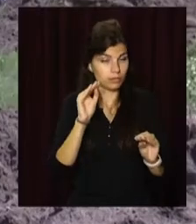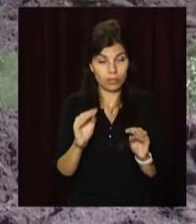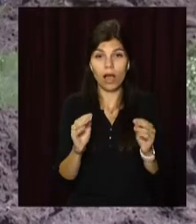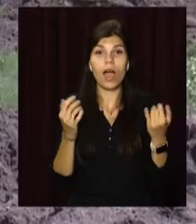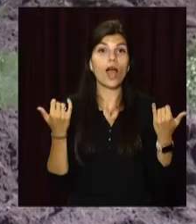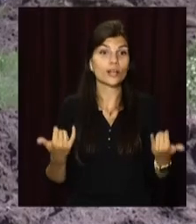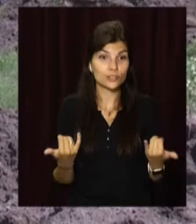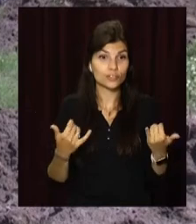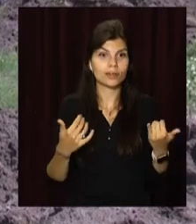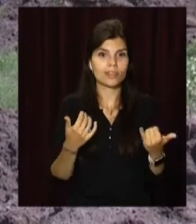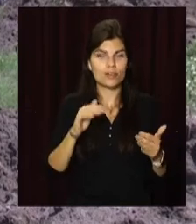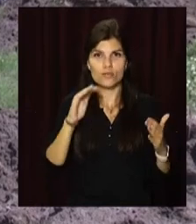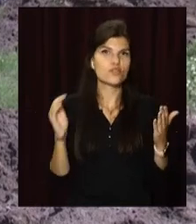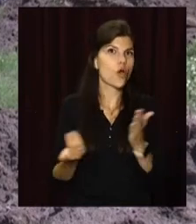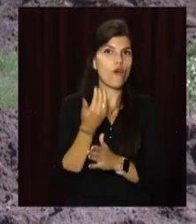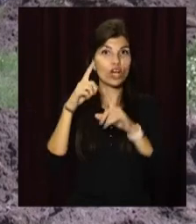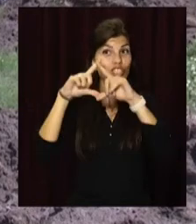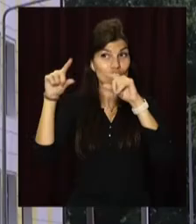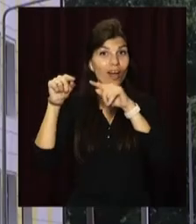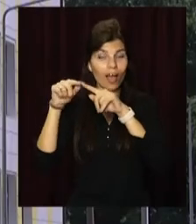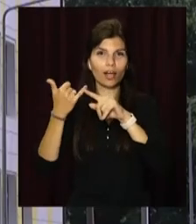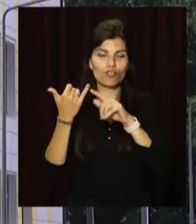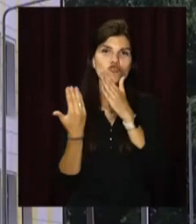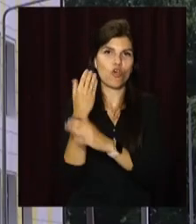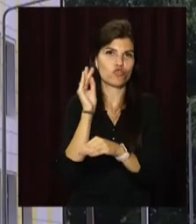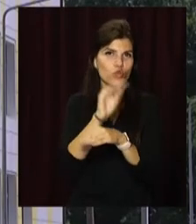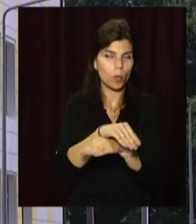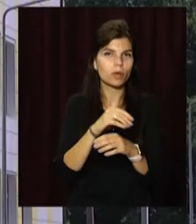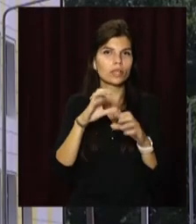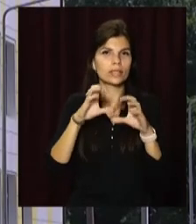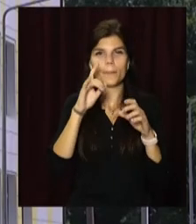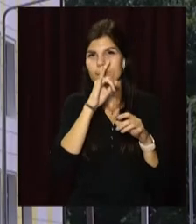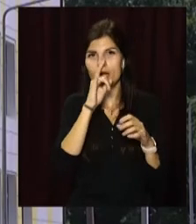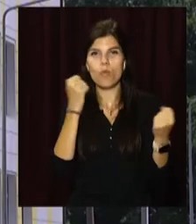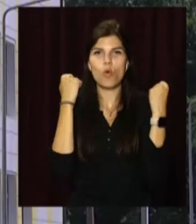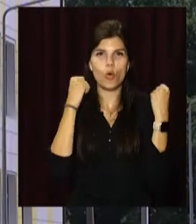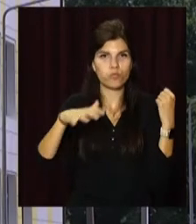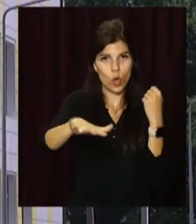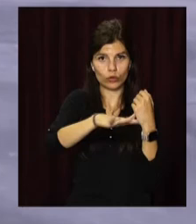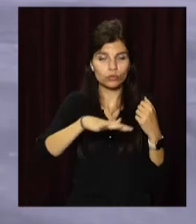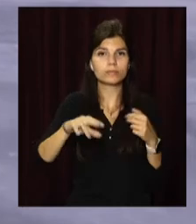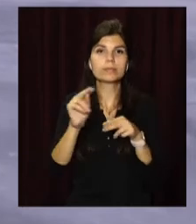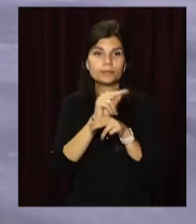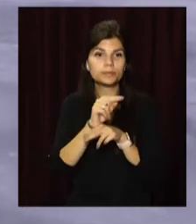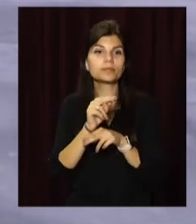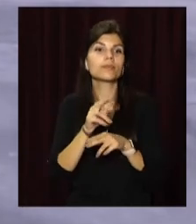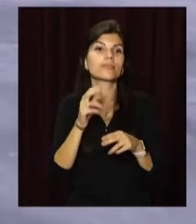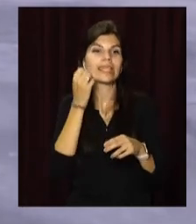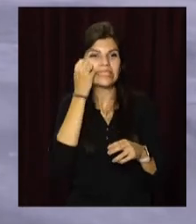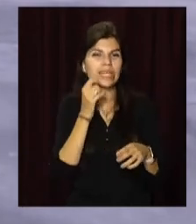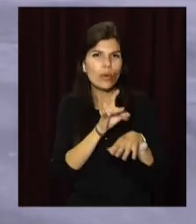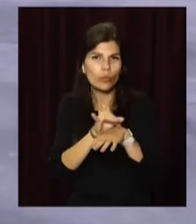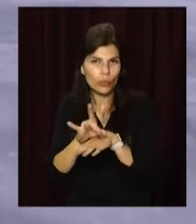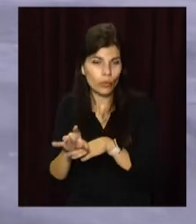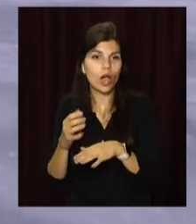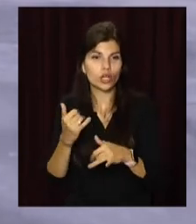Тепер поблизу яскравої оновленої школи облаштовують сучасний стадіон. Будівельники вже розчистили територію, демонтували старі конструкції, на черзі